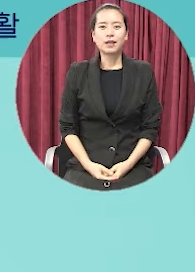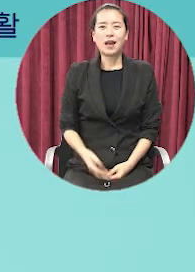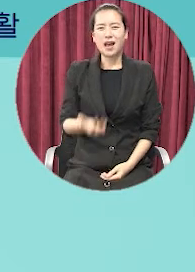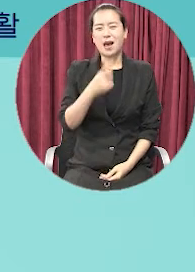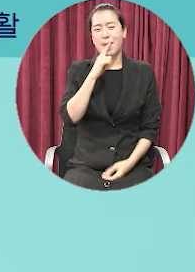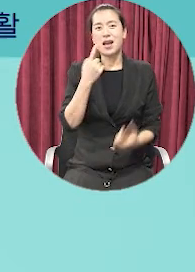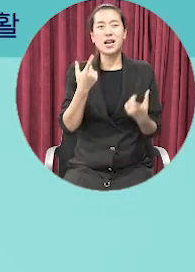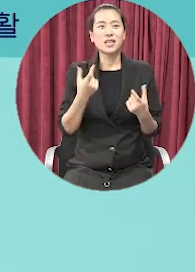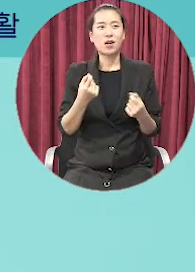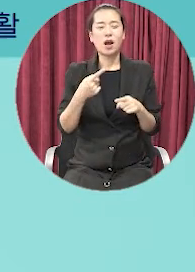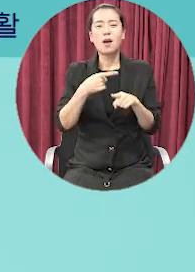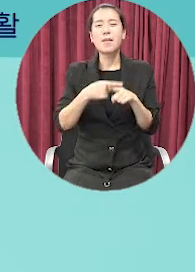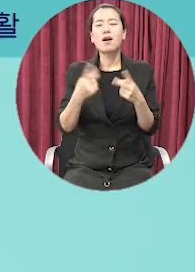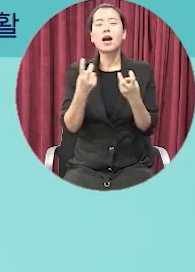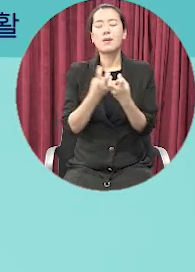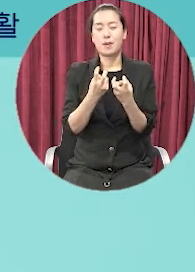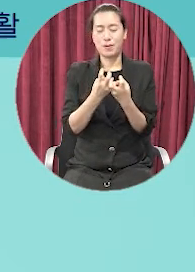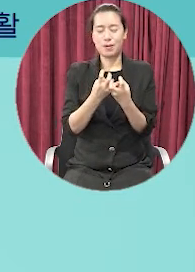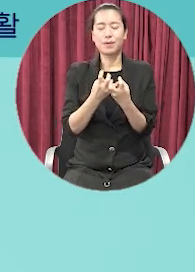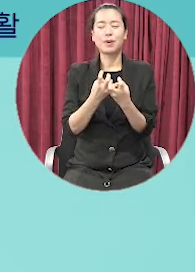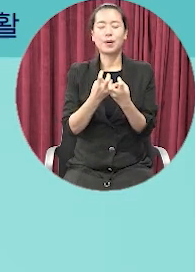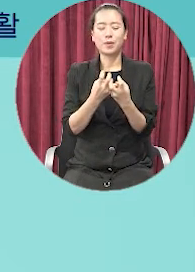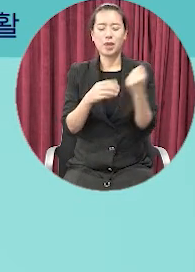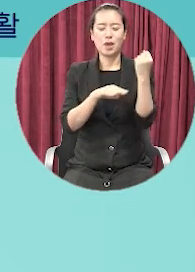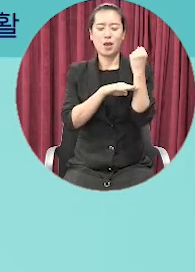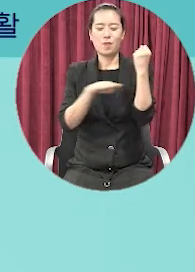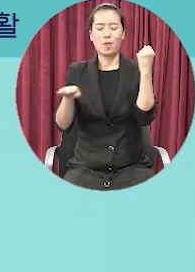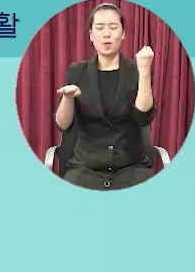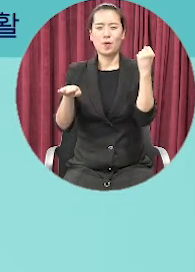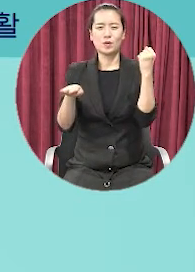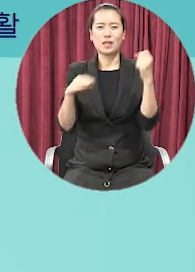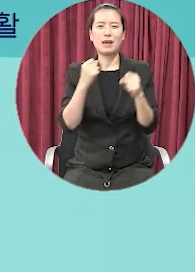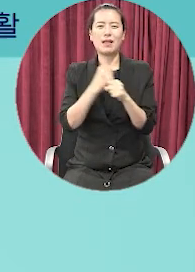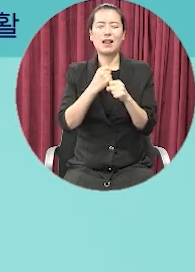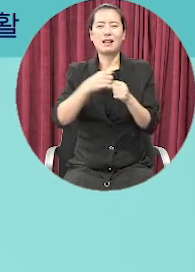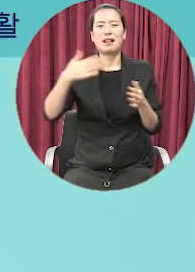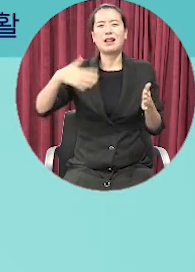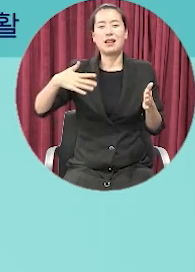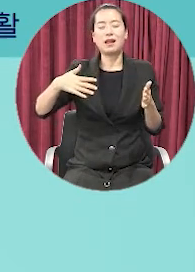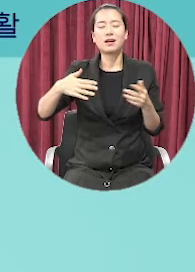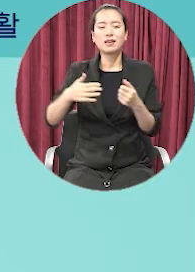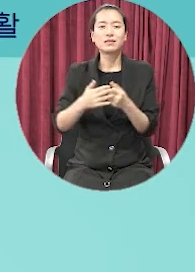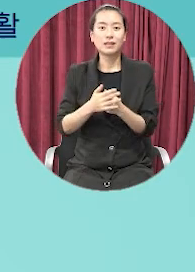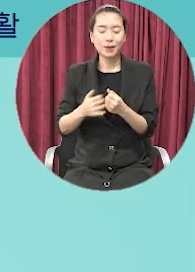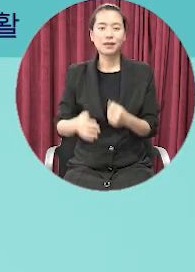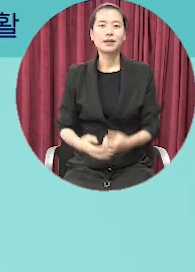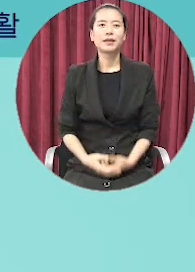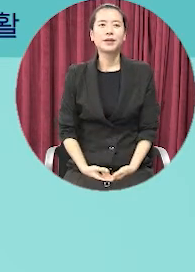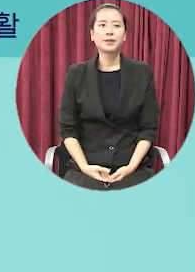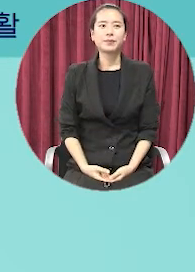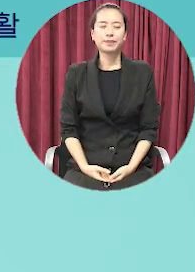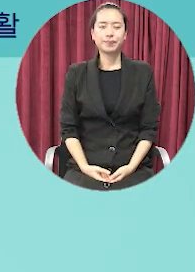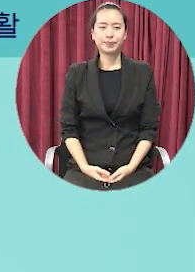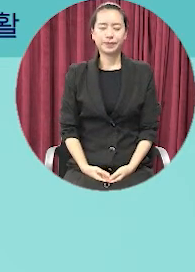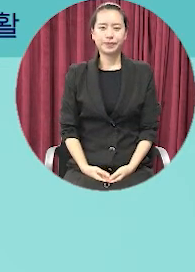것처럼 이제 평가 도구도 이게 표준화되어 있지가 잘 않은 것 같아서 이것도 저희가